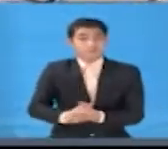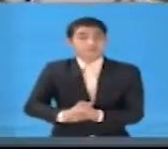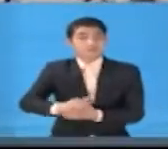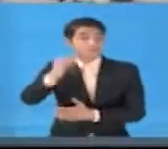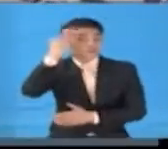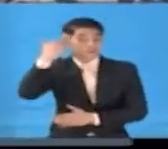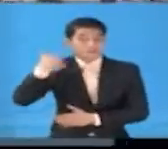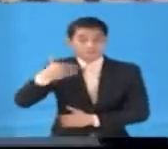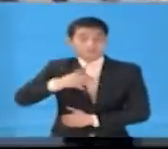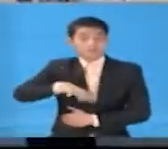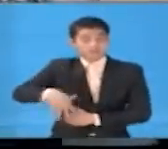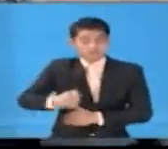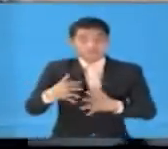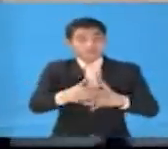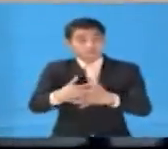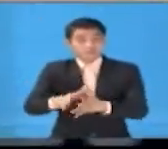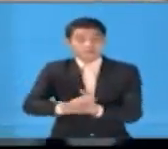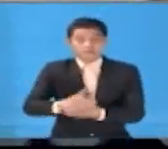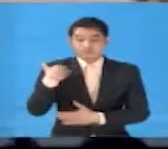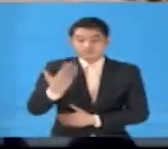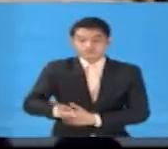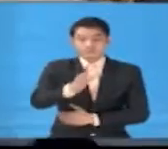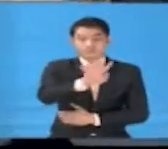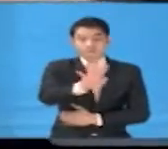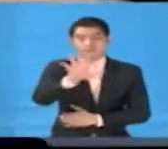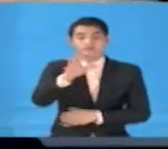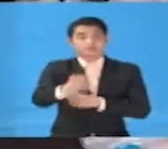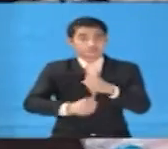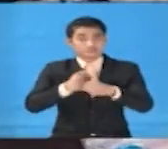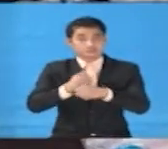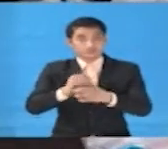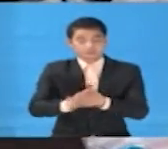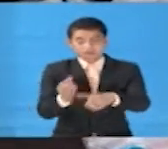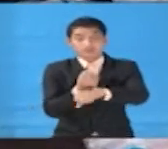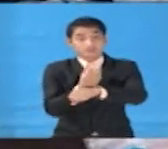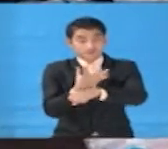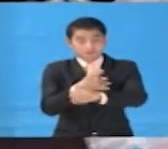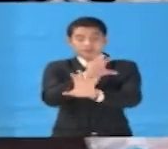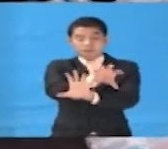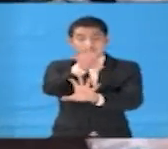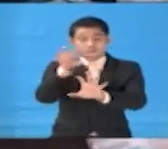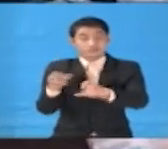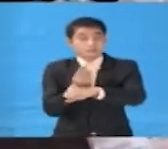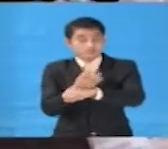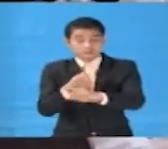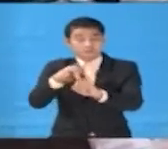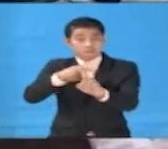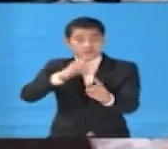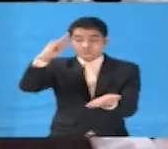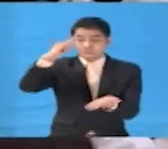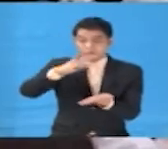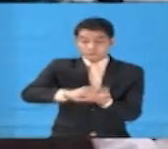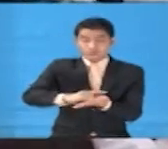មេរិកមានឈ្មោះឈួយសារ៉ូអាយុ45ឆ្នាំស្នាក់នៅចាក្រុងបៃលិនខេត្តបៃលិនបានធ្វើដំណើរមកពីសហរដ្ឋអា